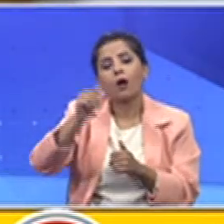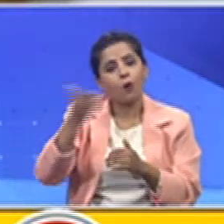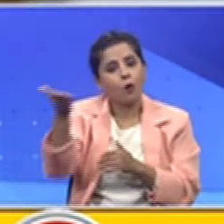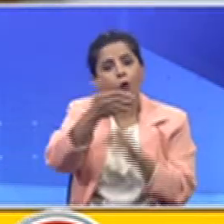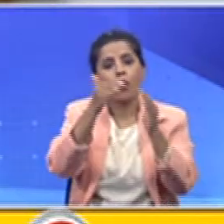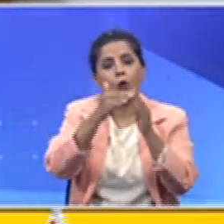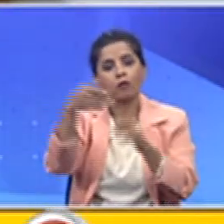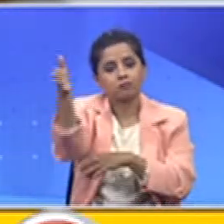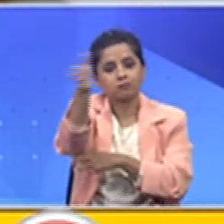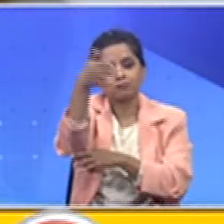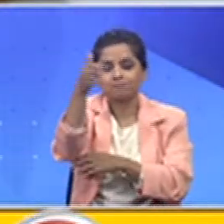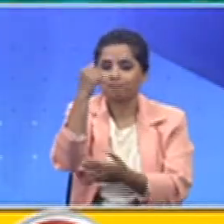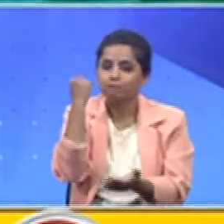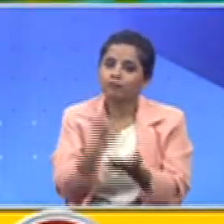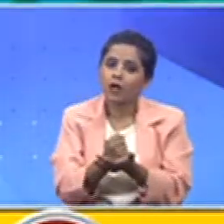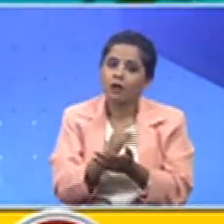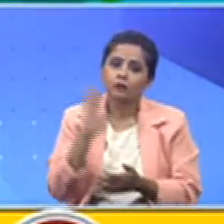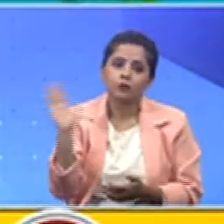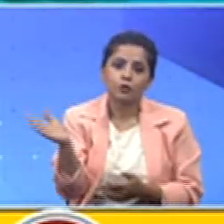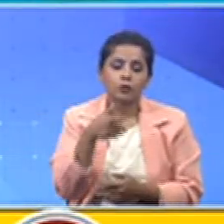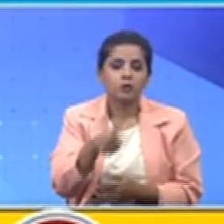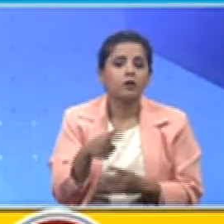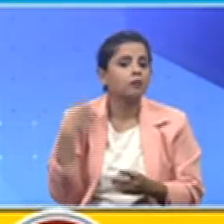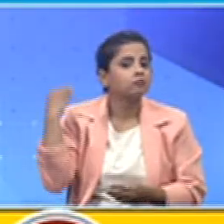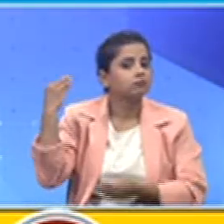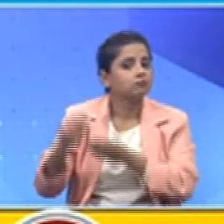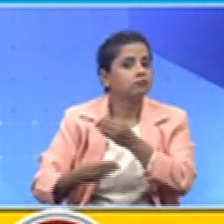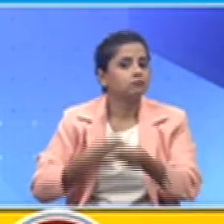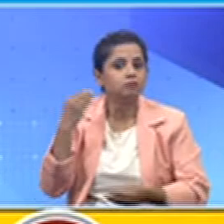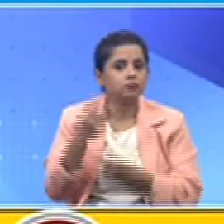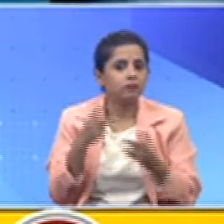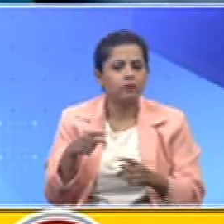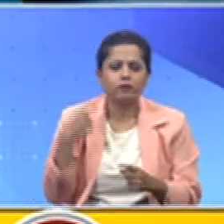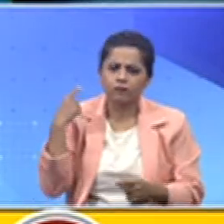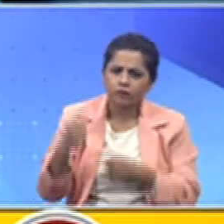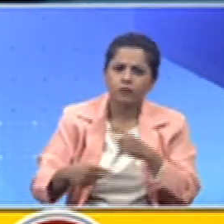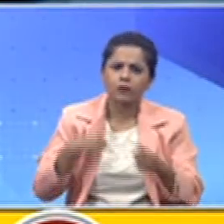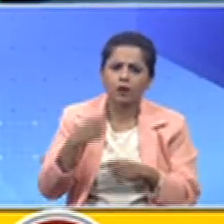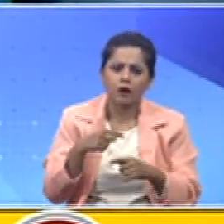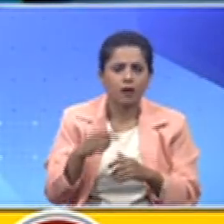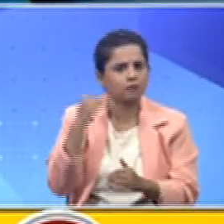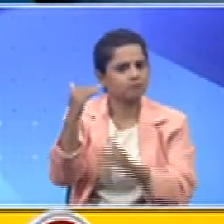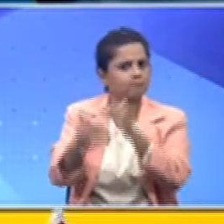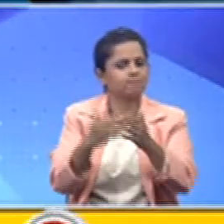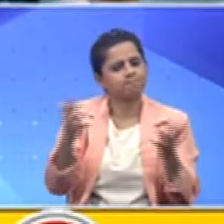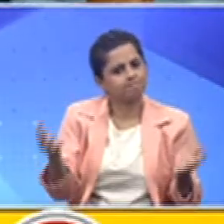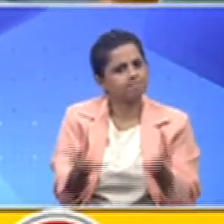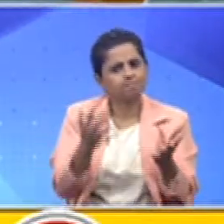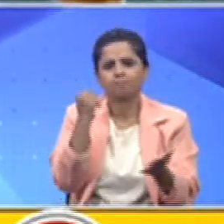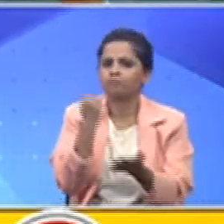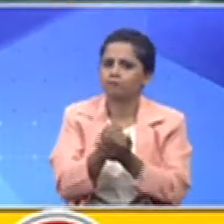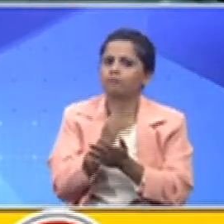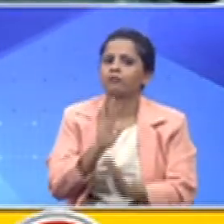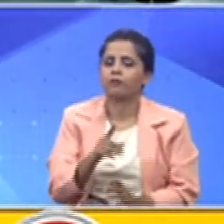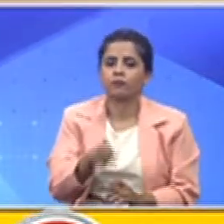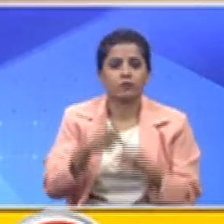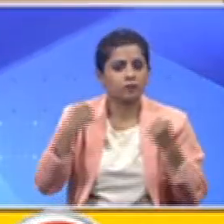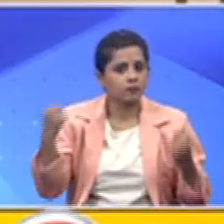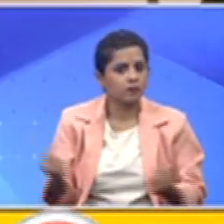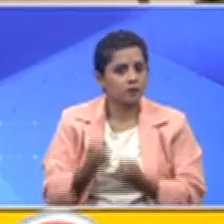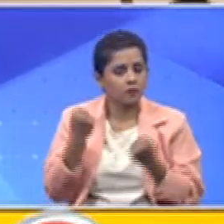तिरंगा फहराना है और इस परंपरा को लगातार आगे बढ़ाना है। इन प्रयासों